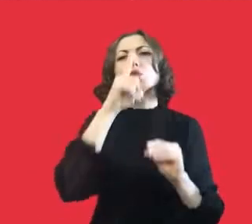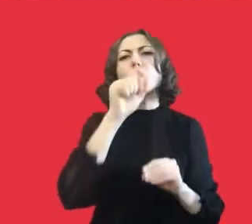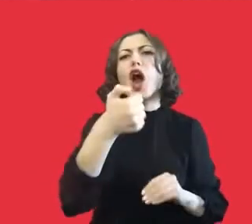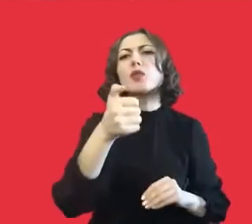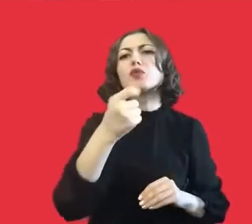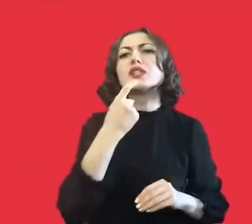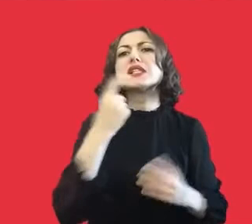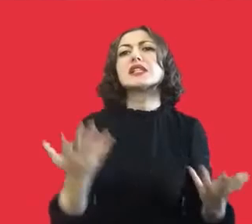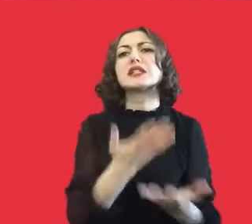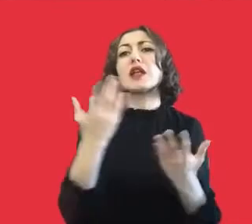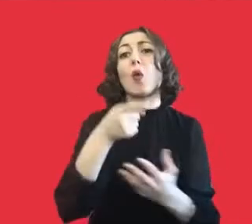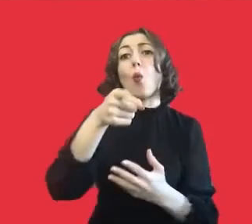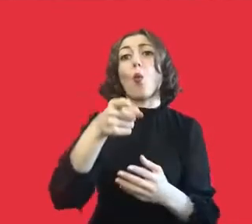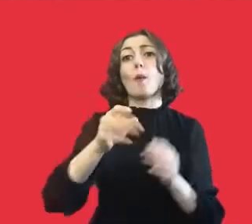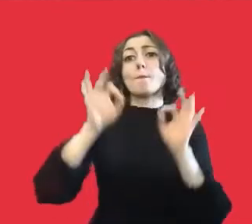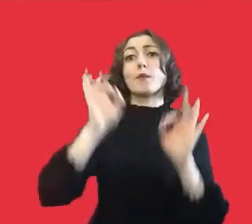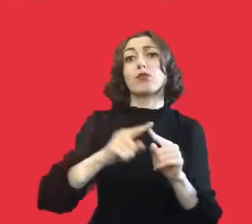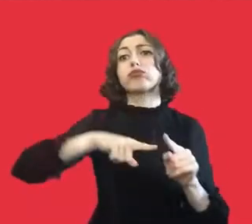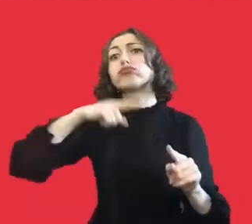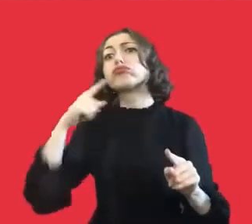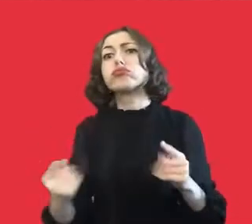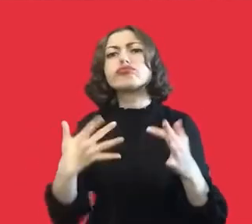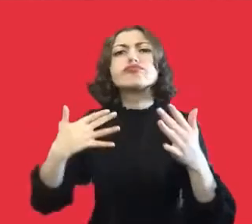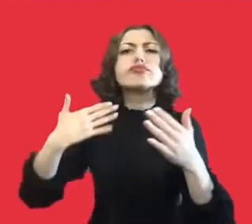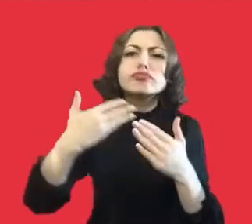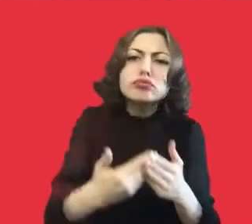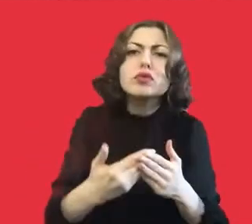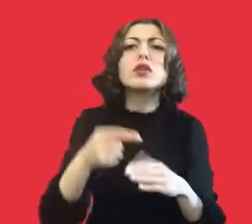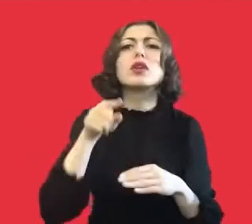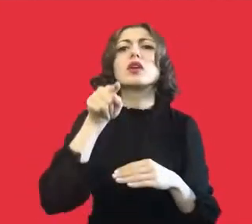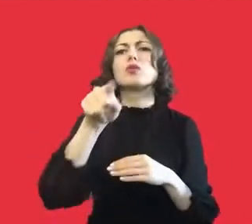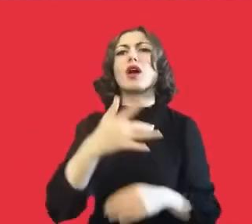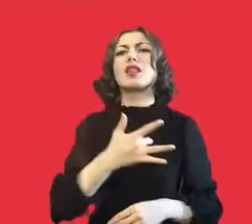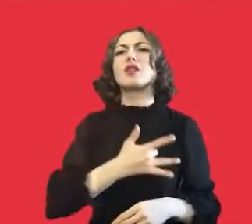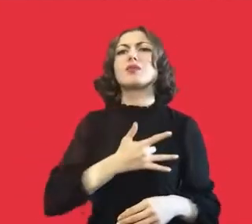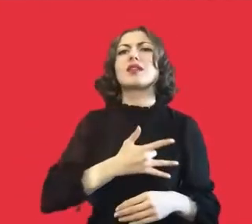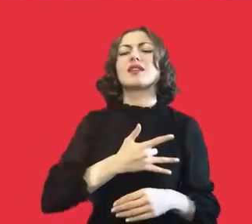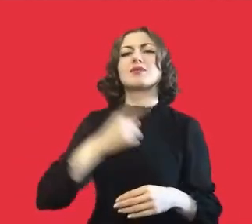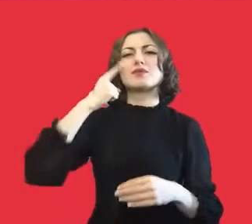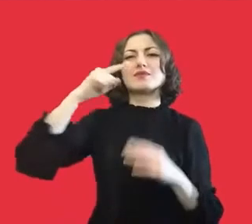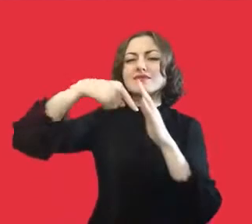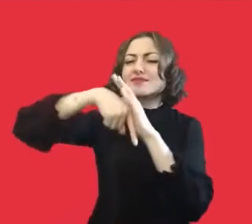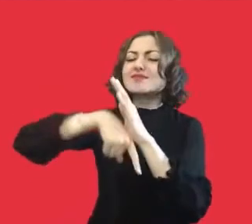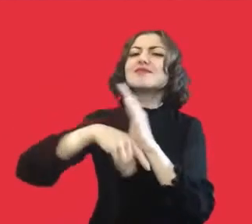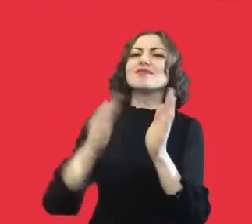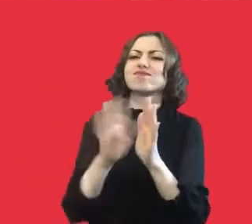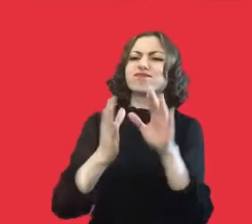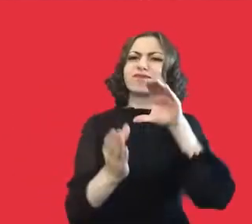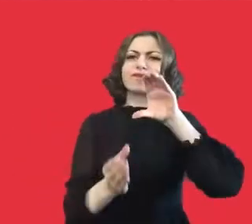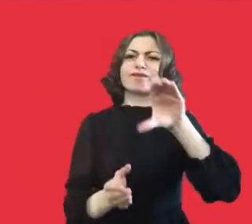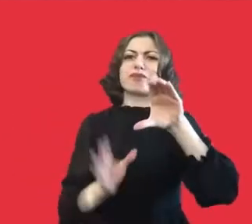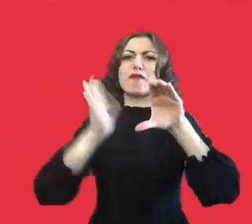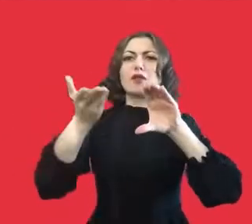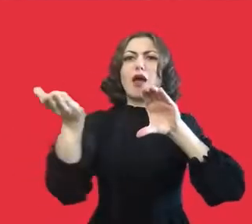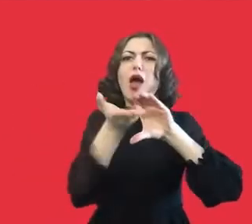Hareketi'nin aslında gönüllülük serüveni ansiklopediler belki doldurur. Oradaki gönüllülük destanları, her